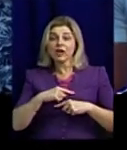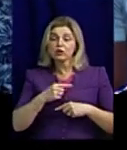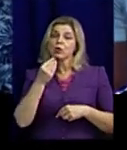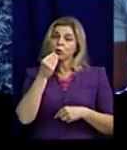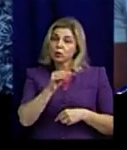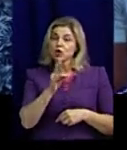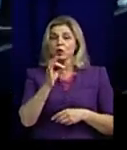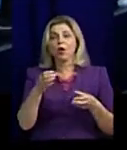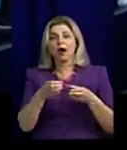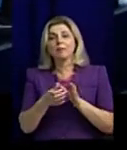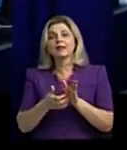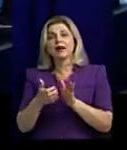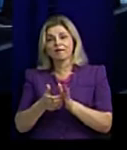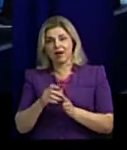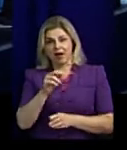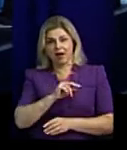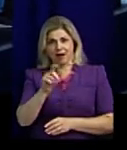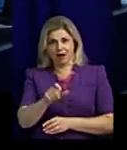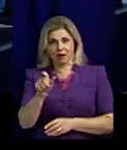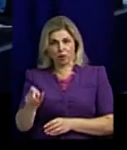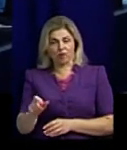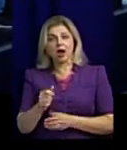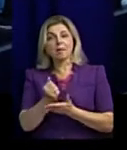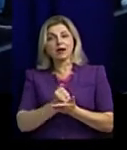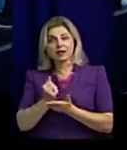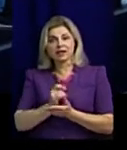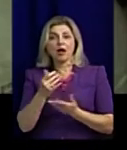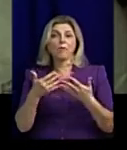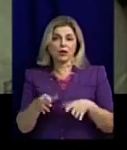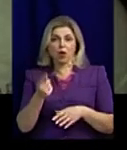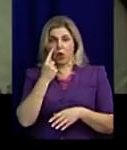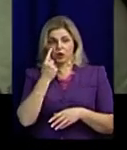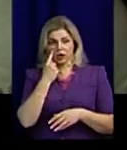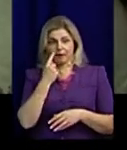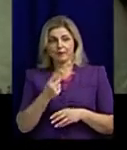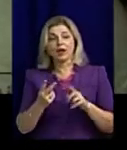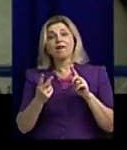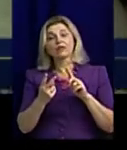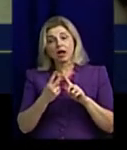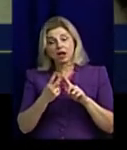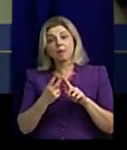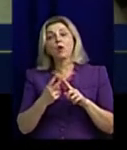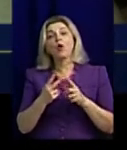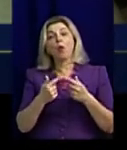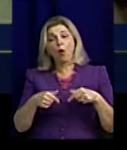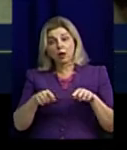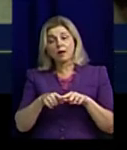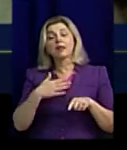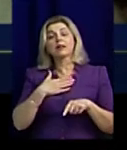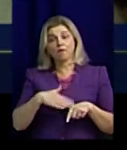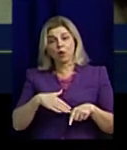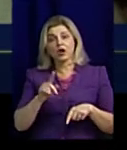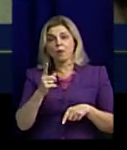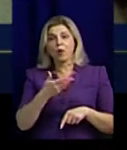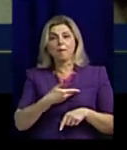але команді не вистачило кадрового потенціалу, через що втрачалися очки. Вторим кругом доволений. Другим колом задоволений, тому